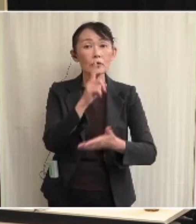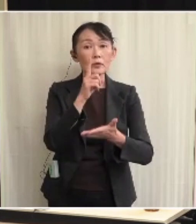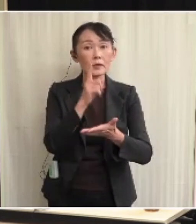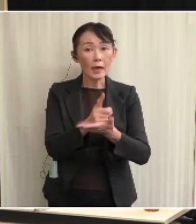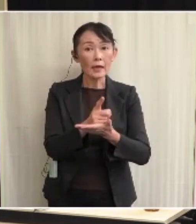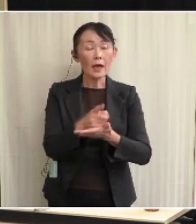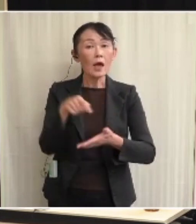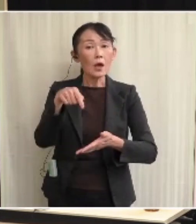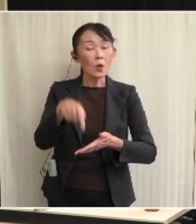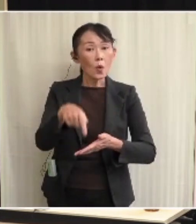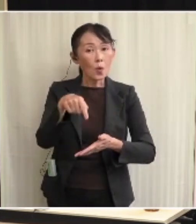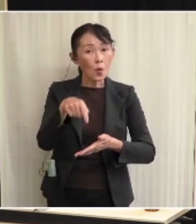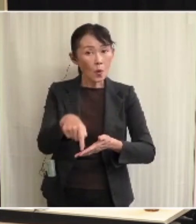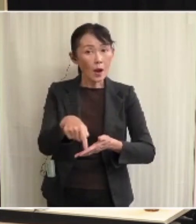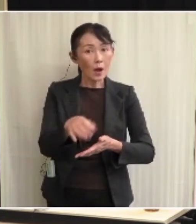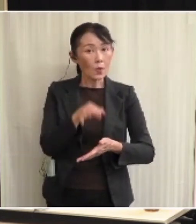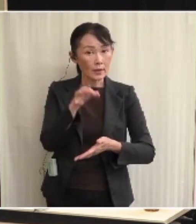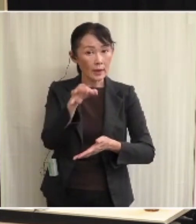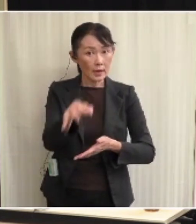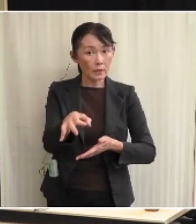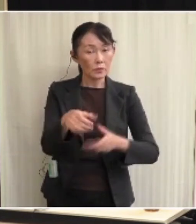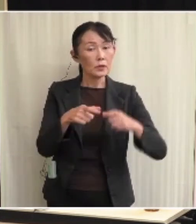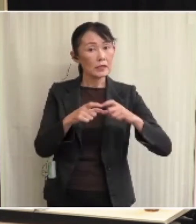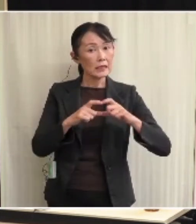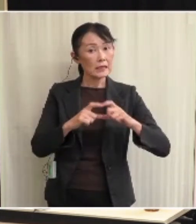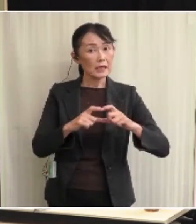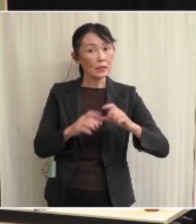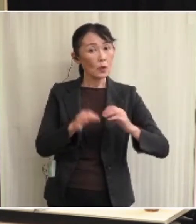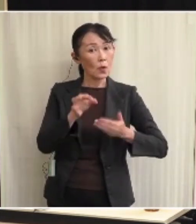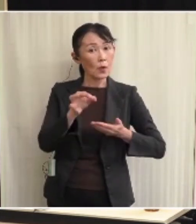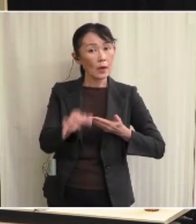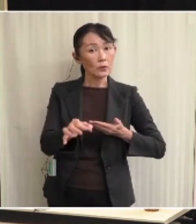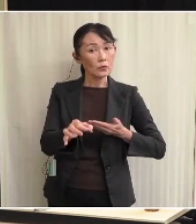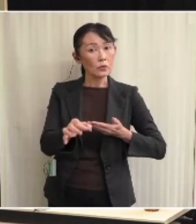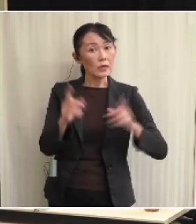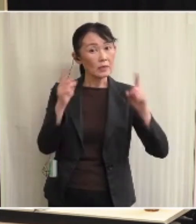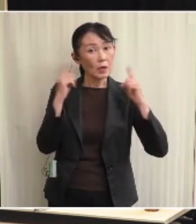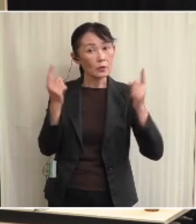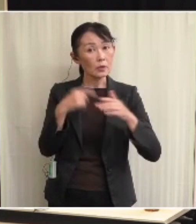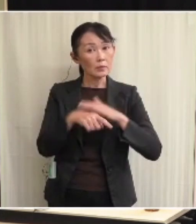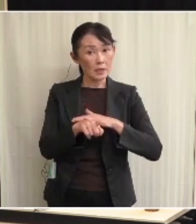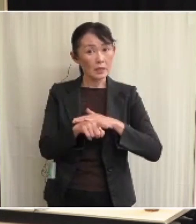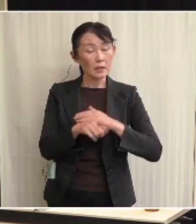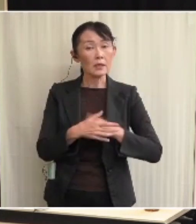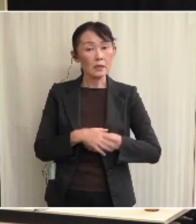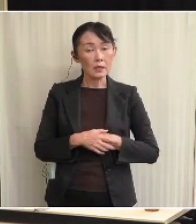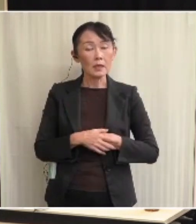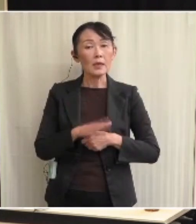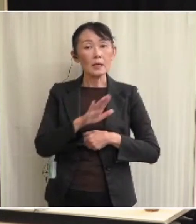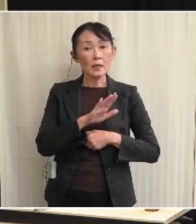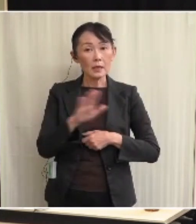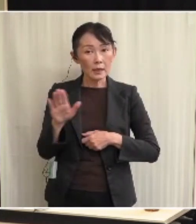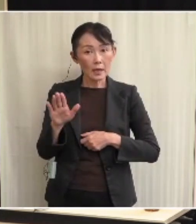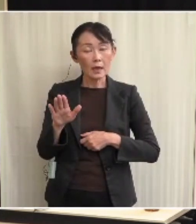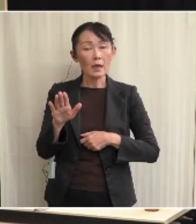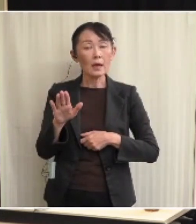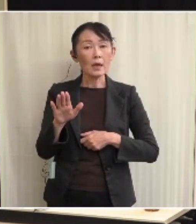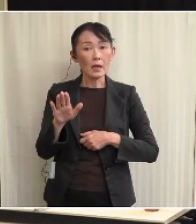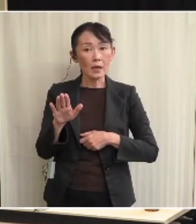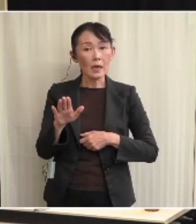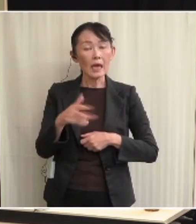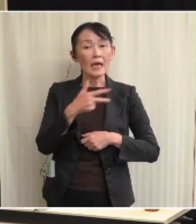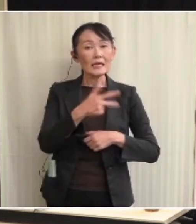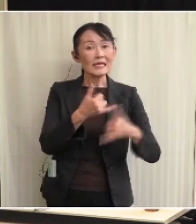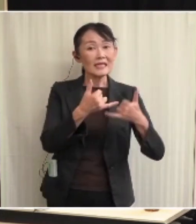でのダンスステージというのは有料、チケット制の有料のイベントで、でそれを無料でその市民の親子